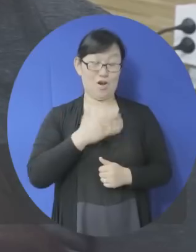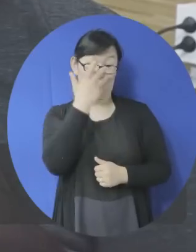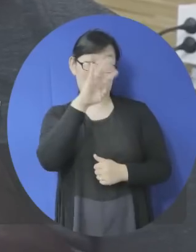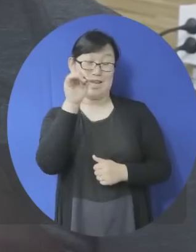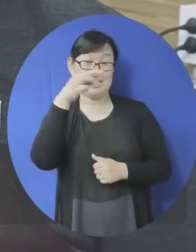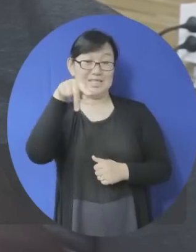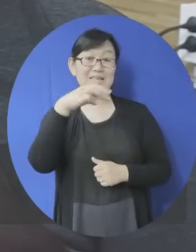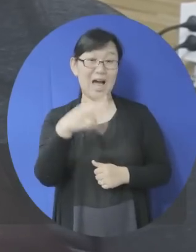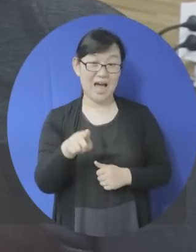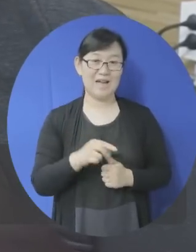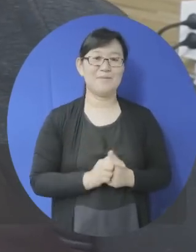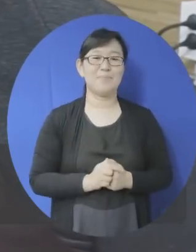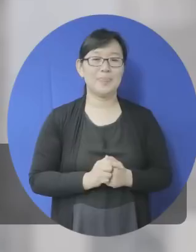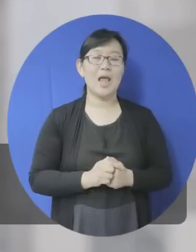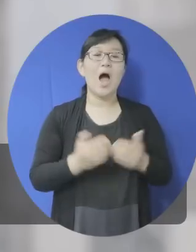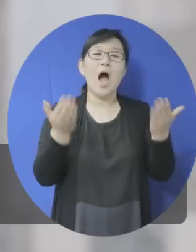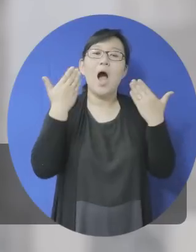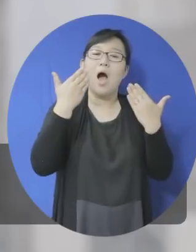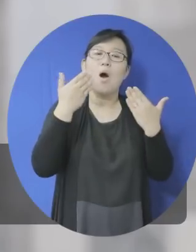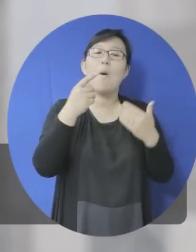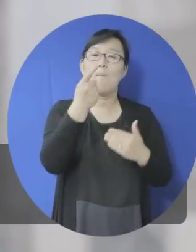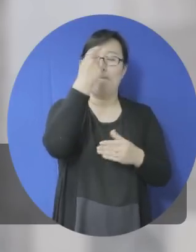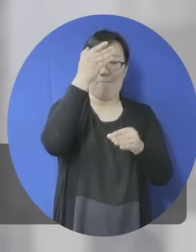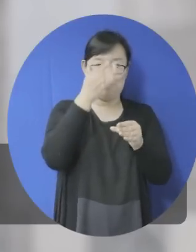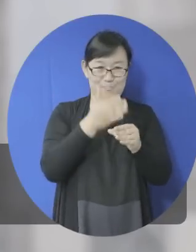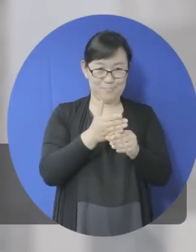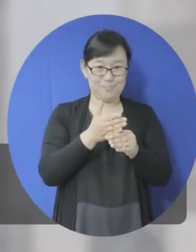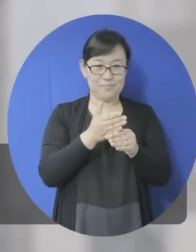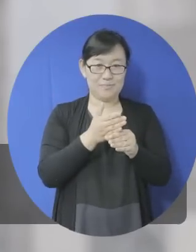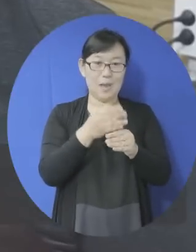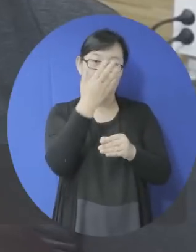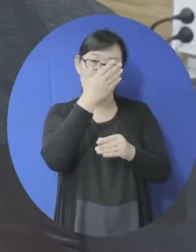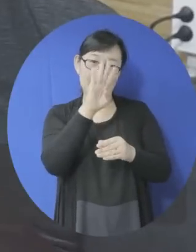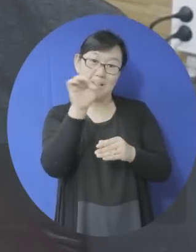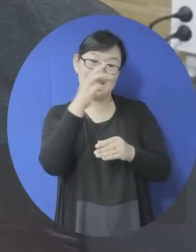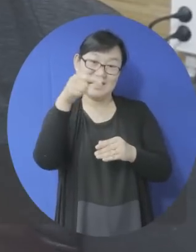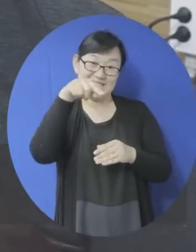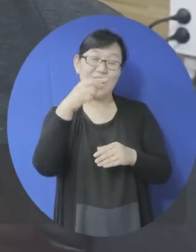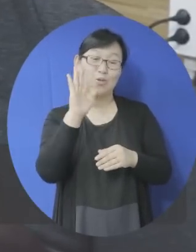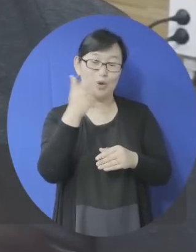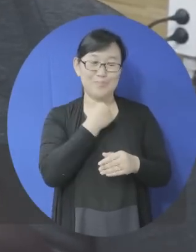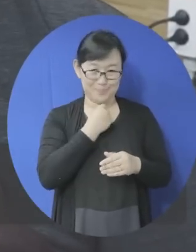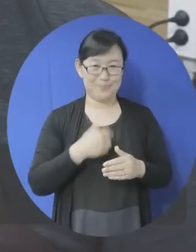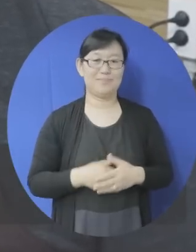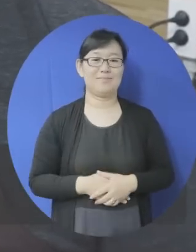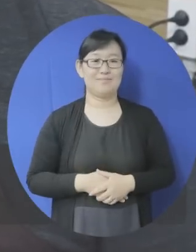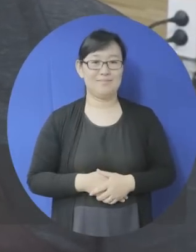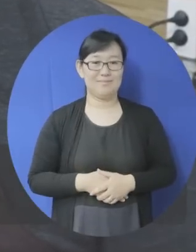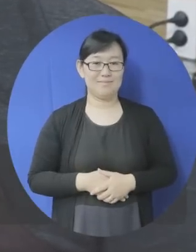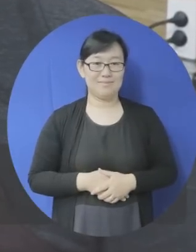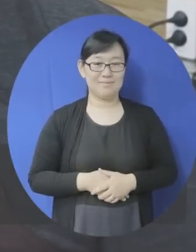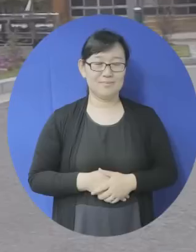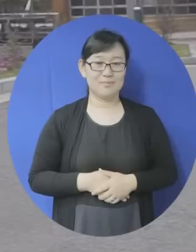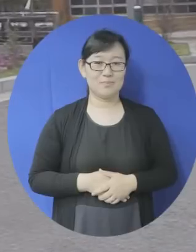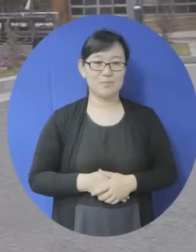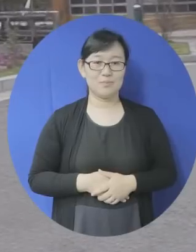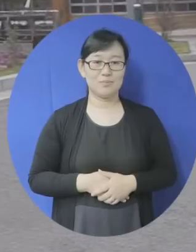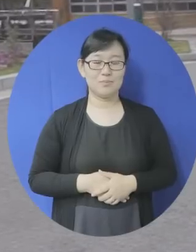제 꿈은 바리스타고요. 학교에서 배우고 바리스타 되고 싶습니다.